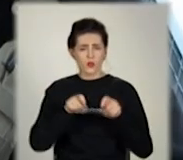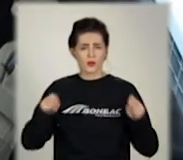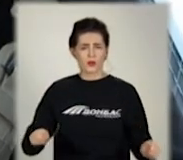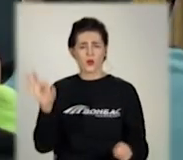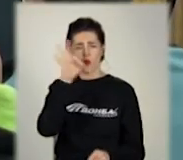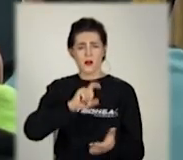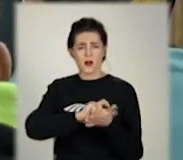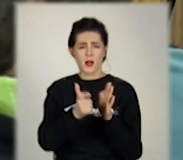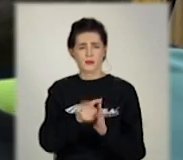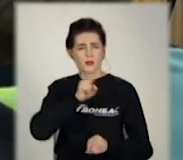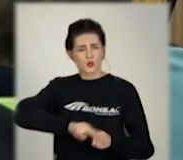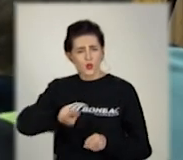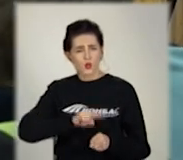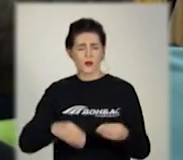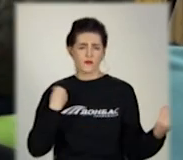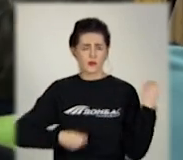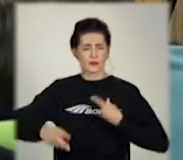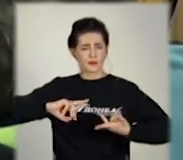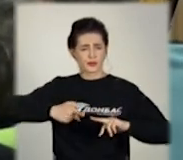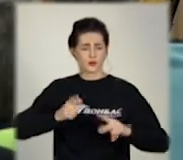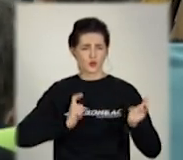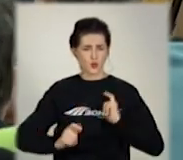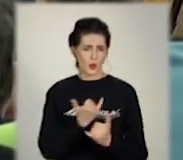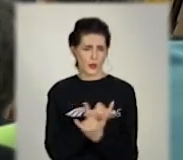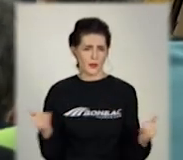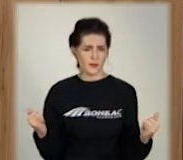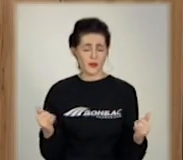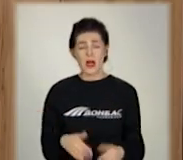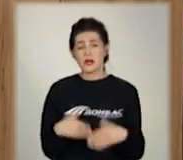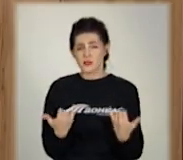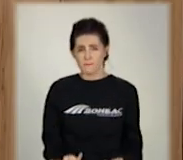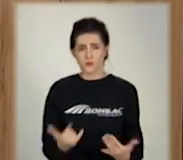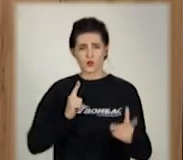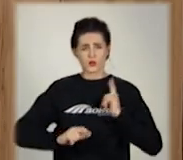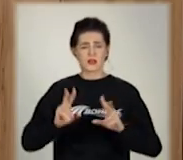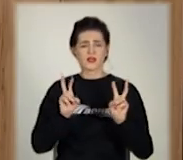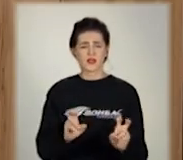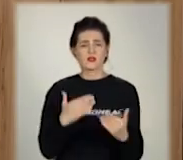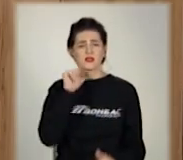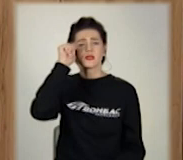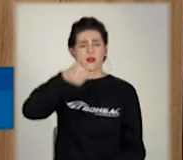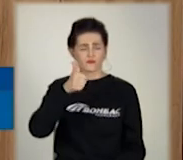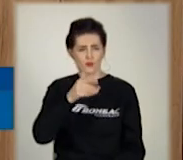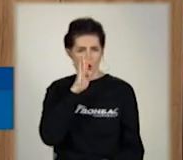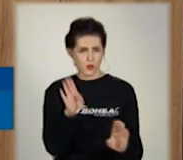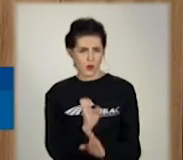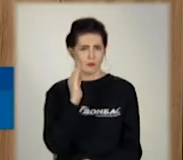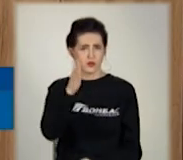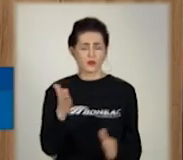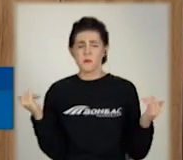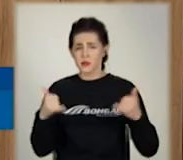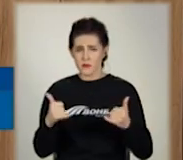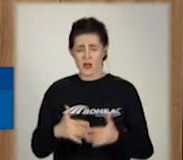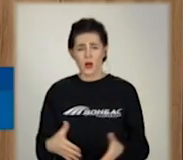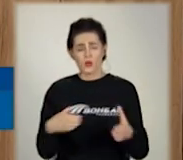кабінет слюсарної справи та роздягальню для студентів. Сегодняшние студенты – это завтрашние металлурги. Группа